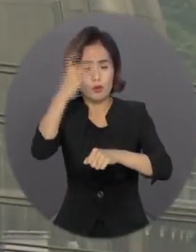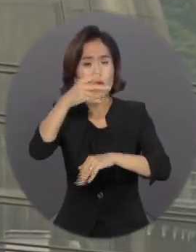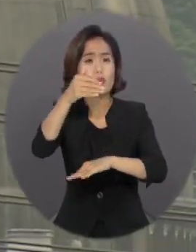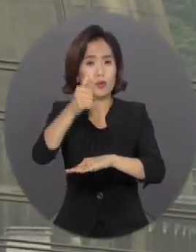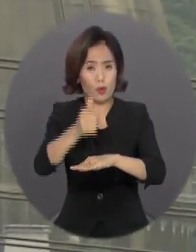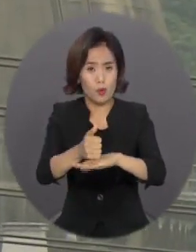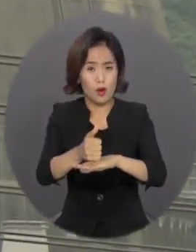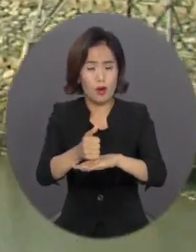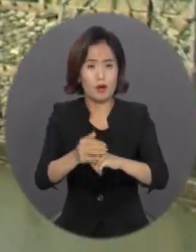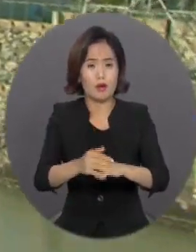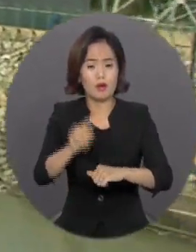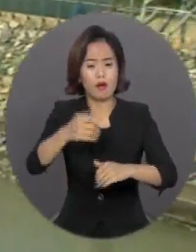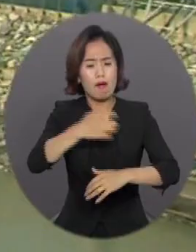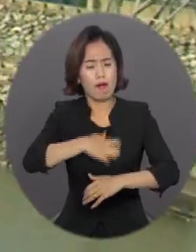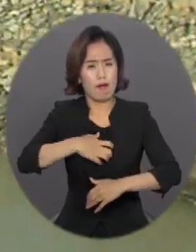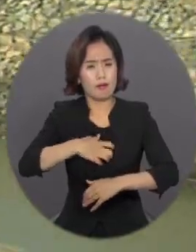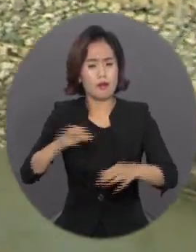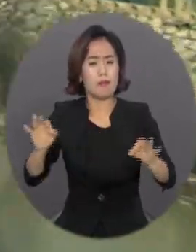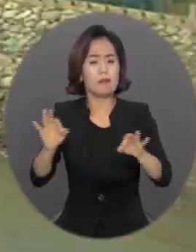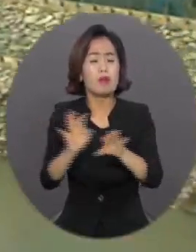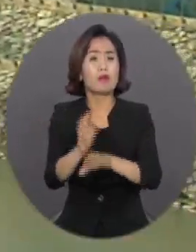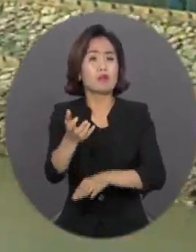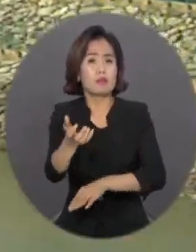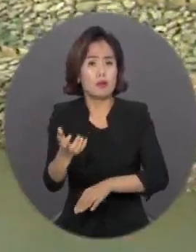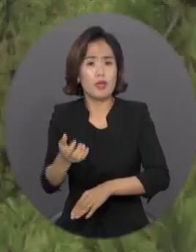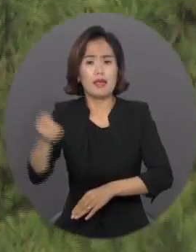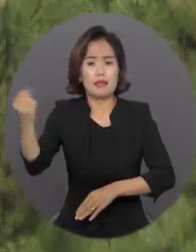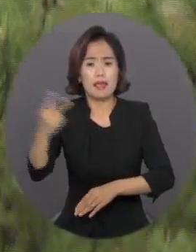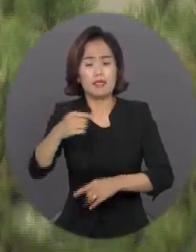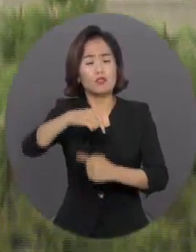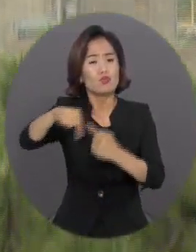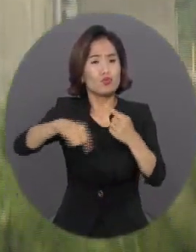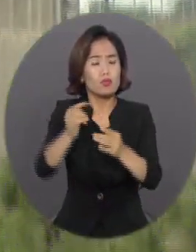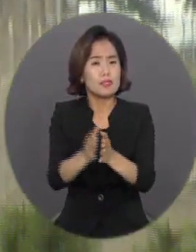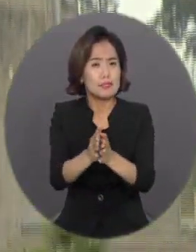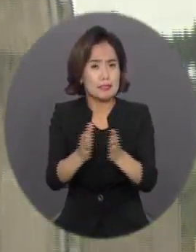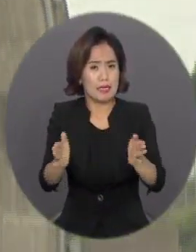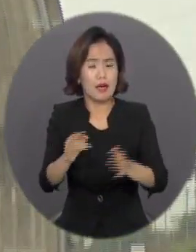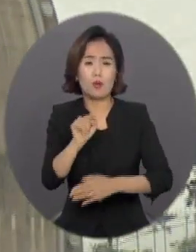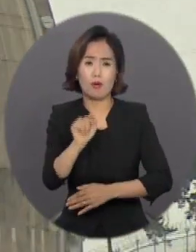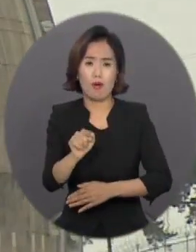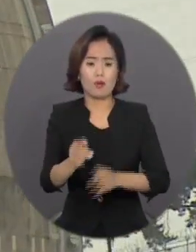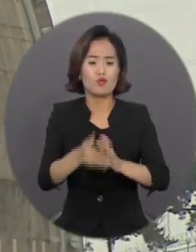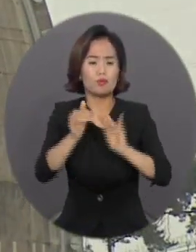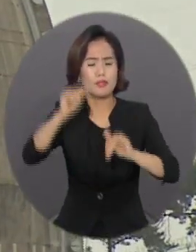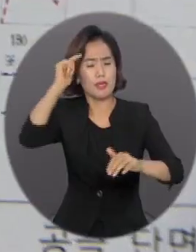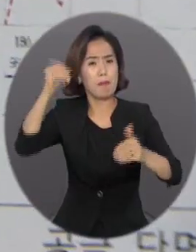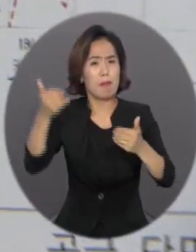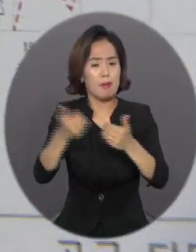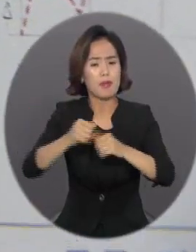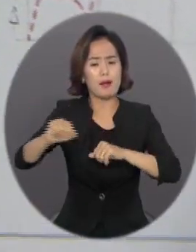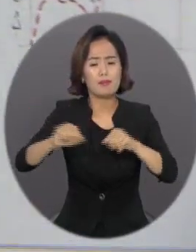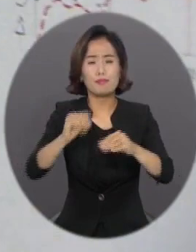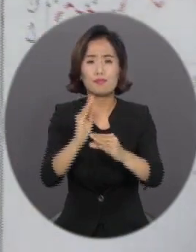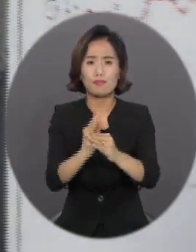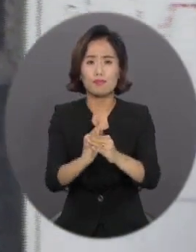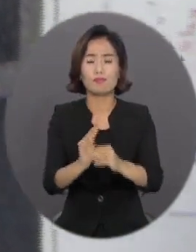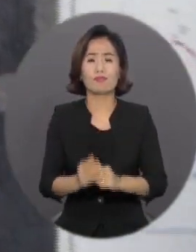한빛 4호기가 이런 걱정이 사라지지 않은 채 재가동 절차를 서두르고 있다며 주민들이 반발하고